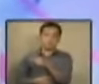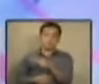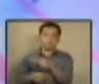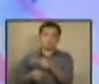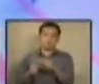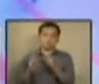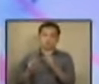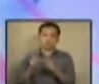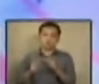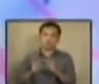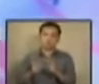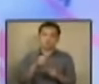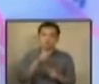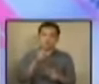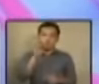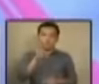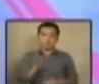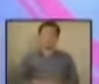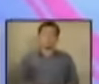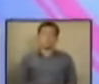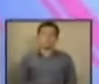natin, yung kanyang utol,